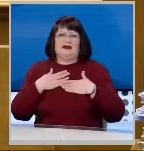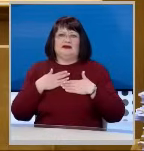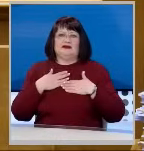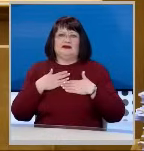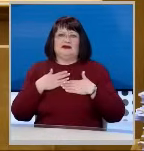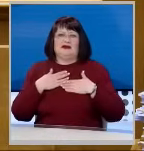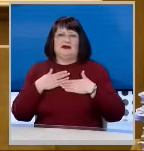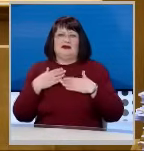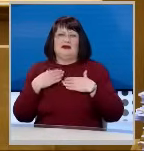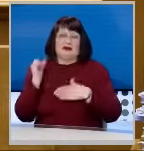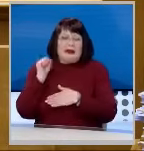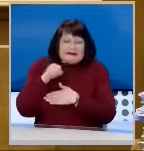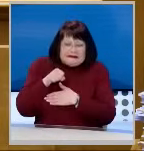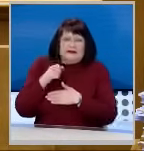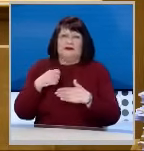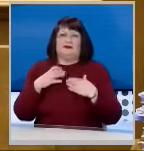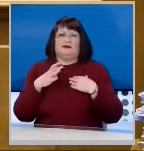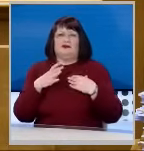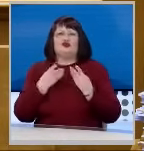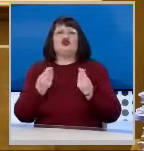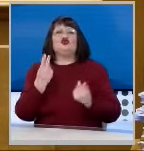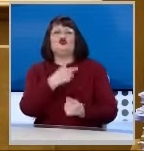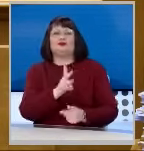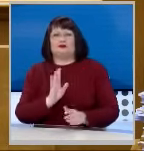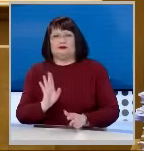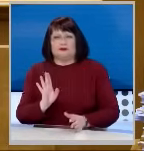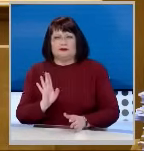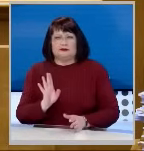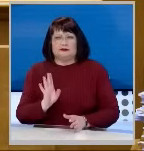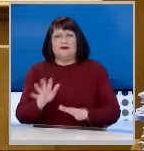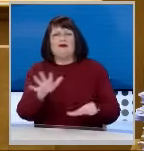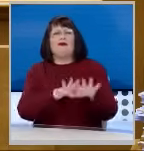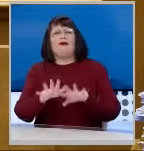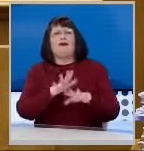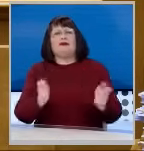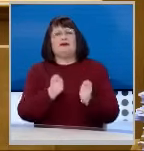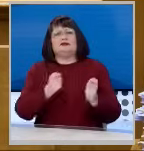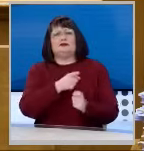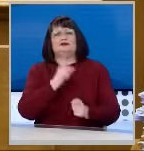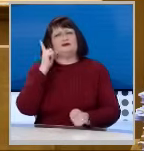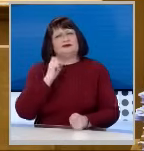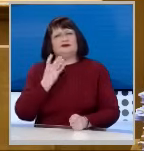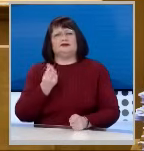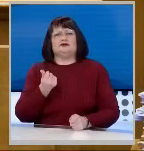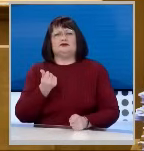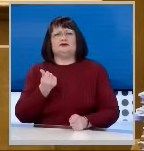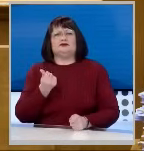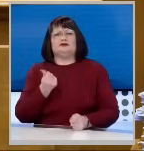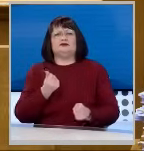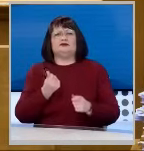με κάμψεων σας κόλπα με τις γνωστές σας